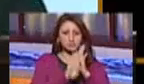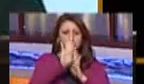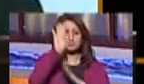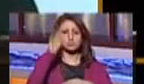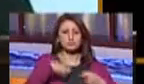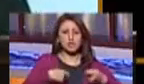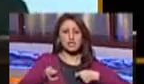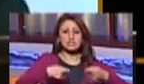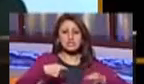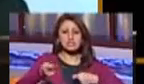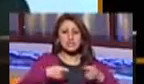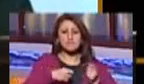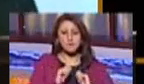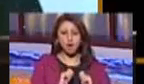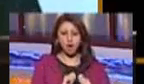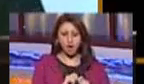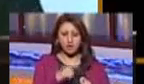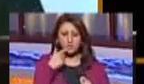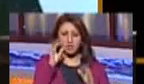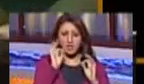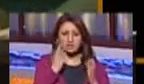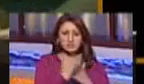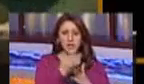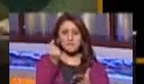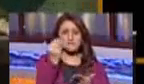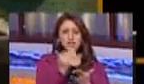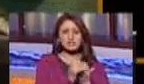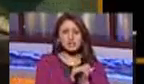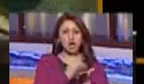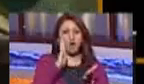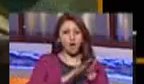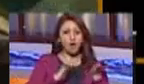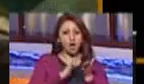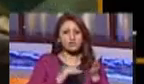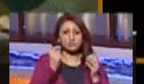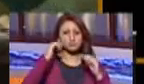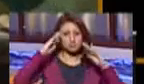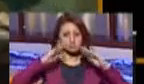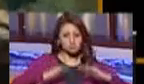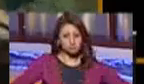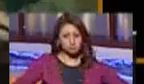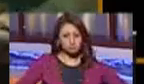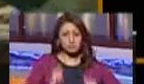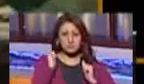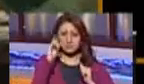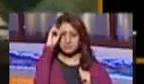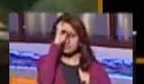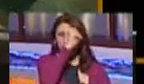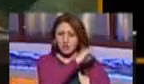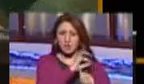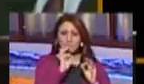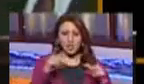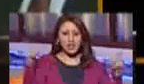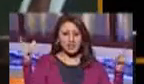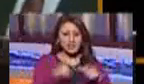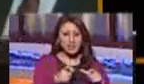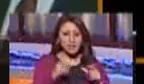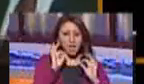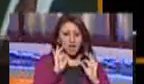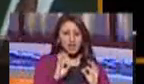كما شدد رئيس الوزراء على خطورة الوضع الاقتصادي الذي تمر به حاليا مصر وتوعد في اجتماع لمجلس